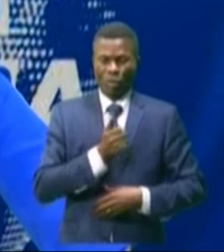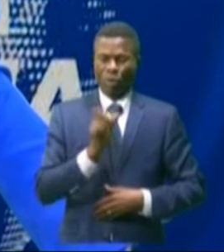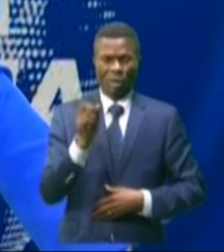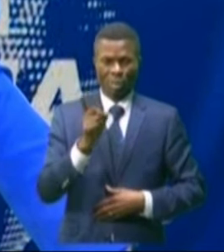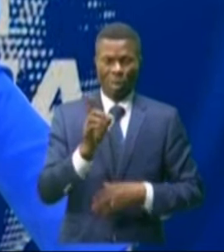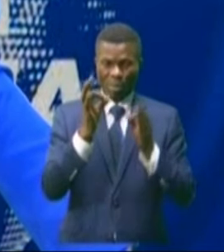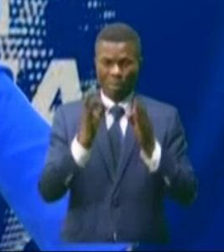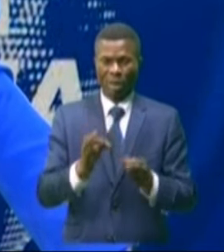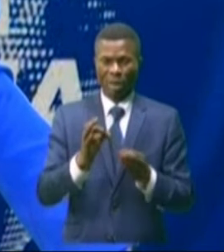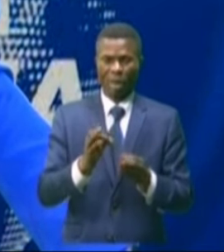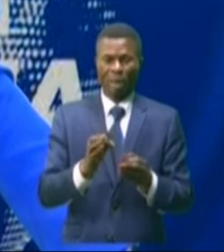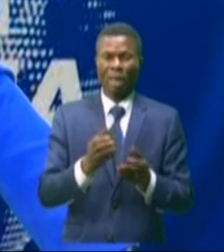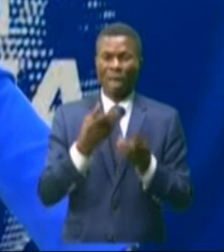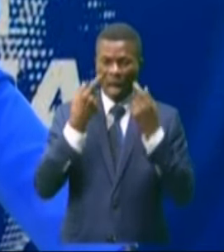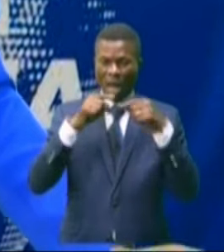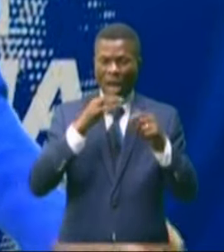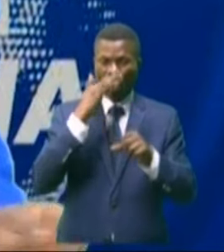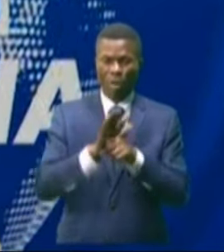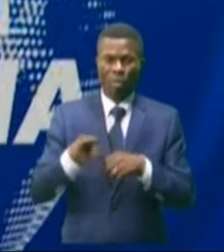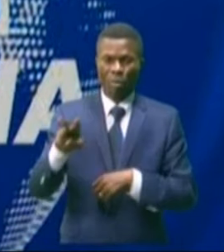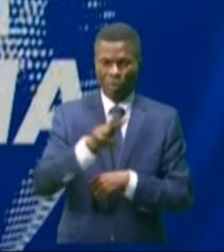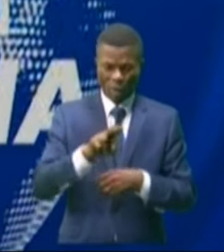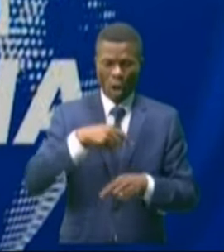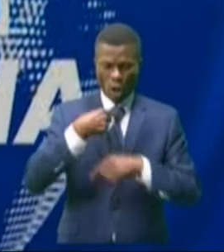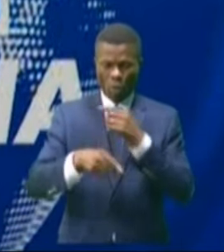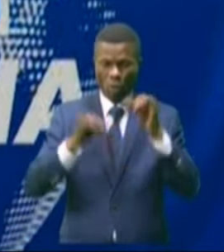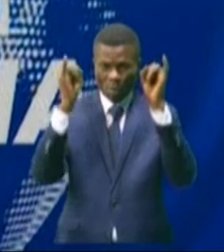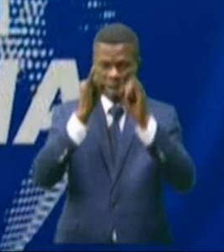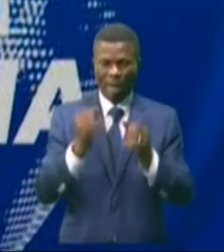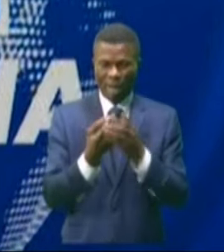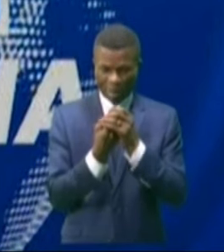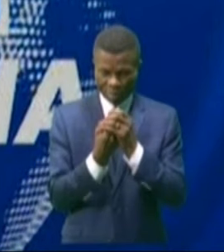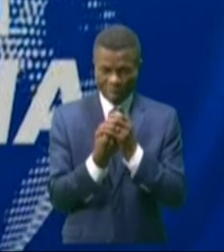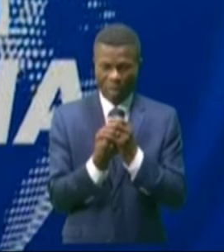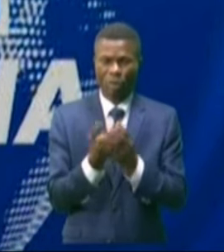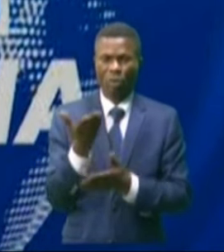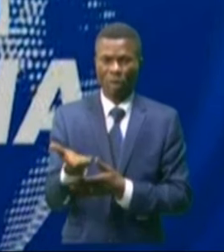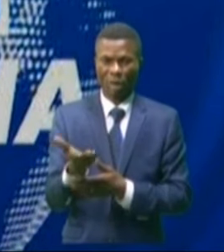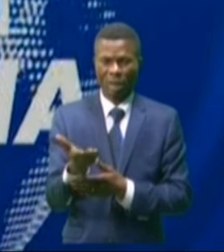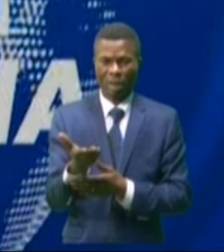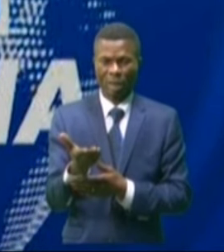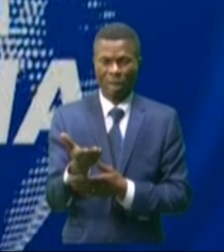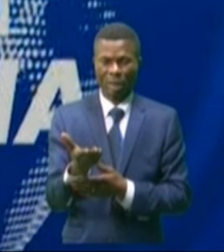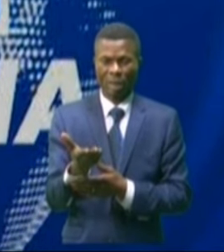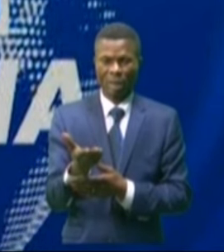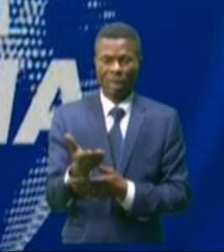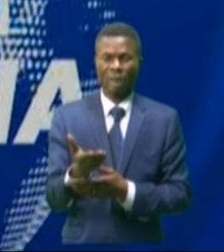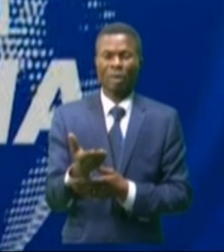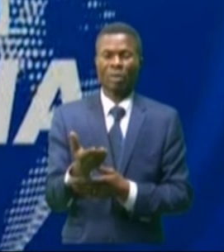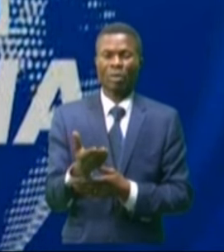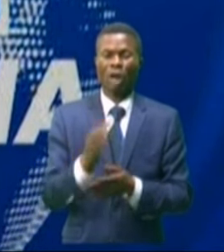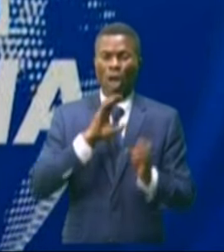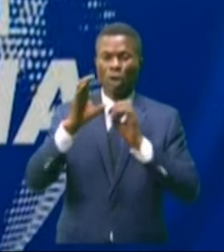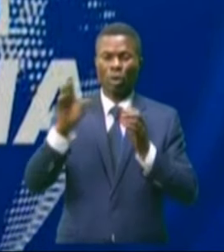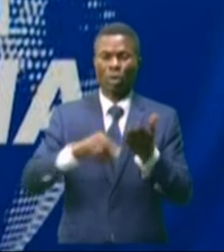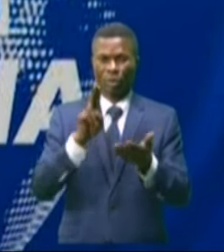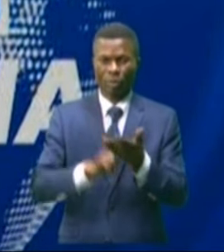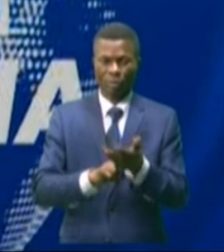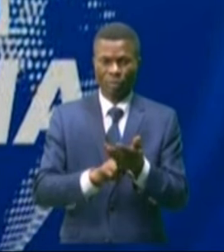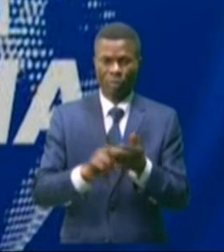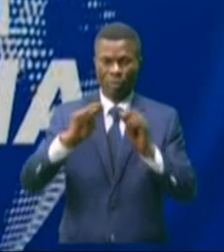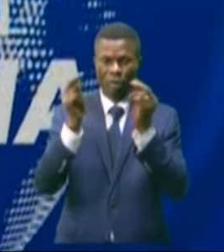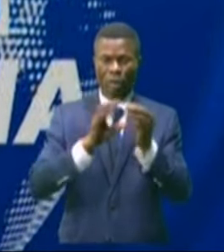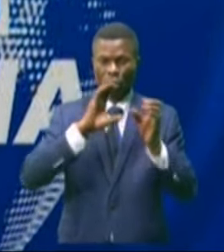volonté et tenons à vous rassurer la reprise de nos services dans les heures qui suivent. C'est un communiqué signé par la cellule